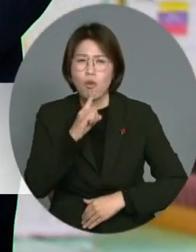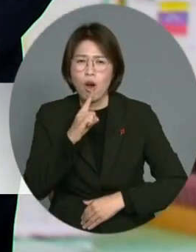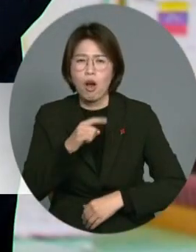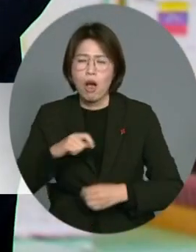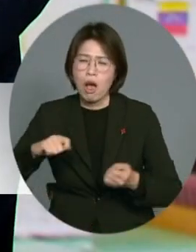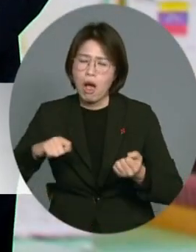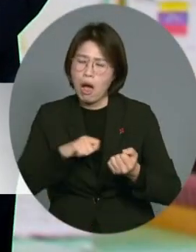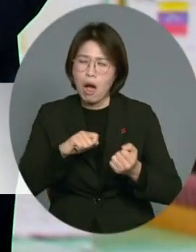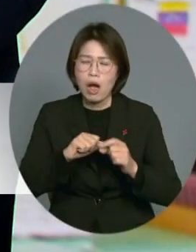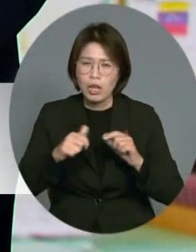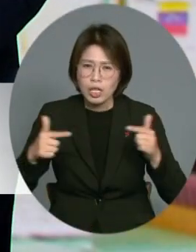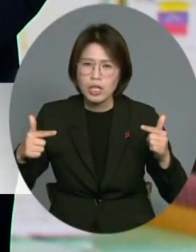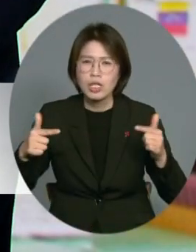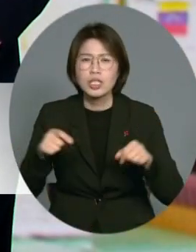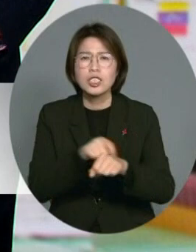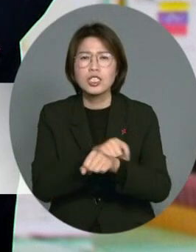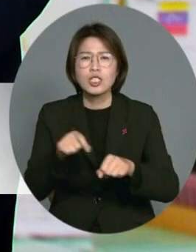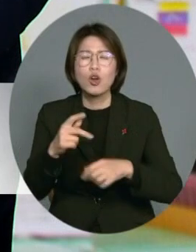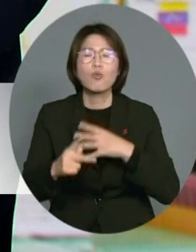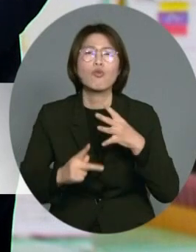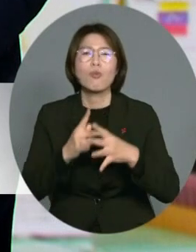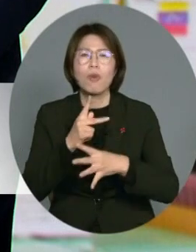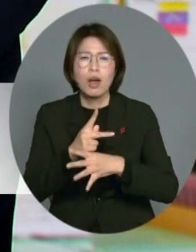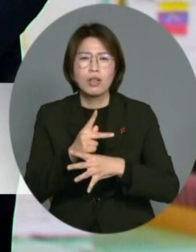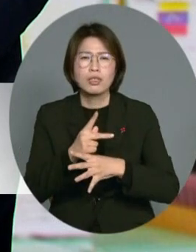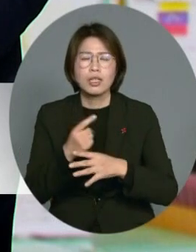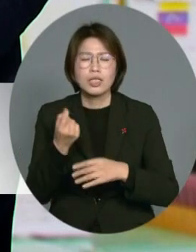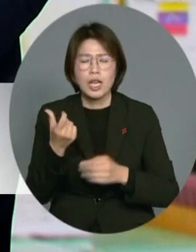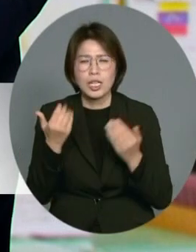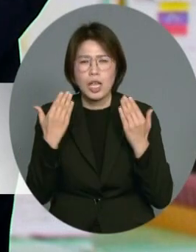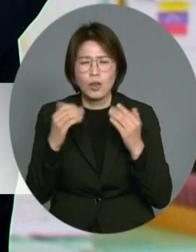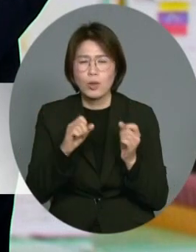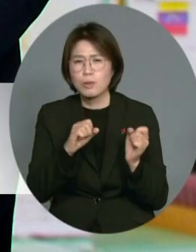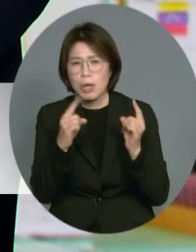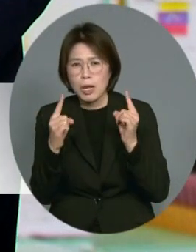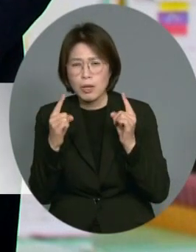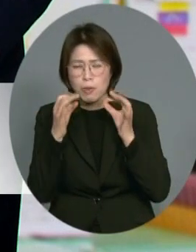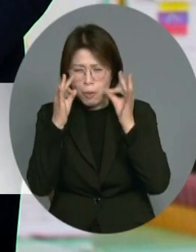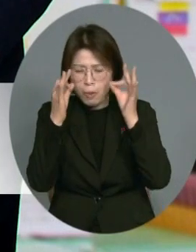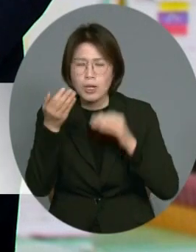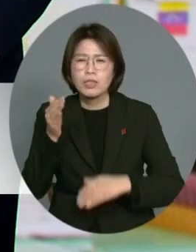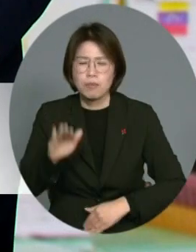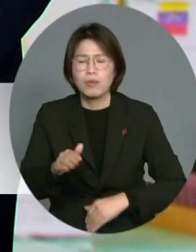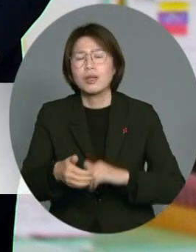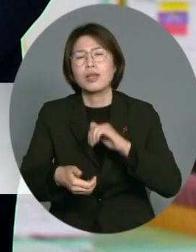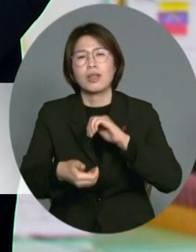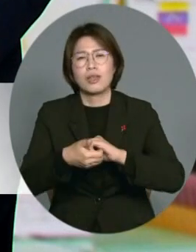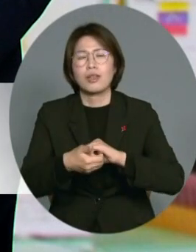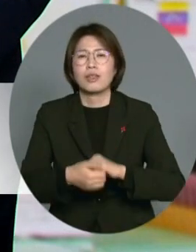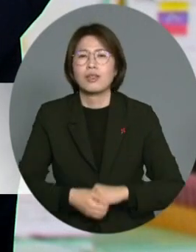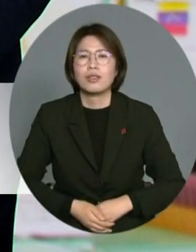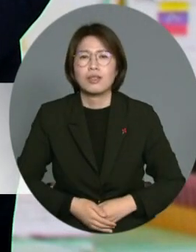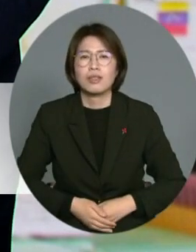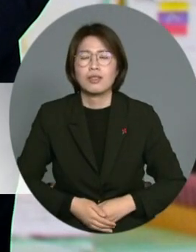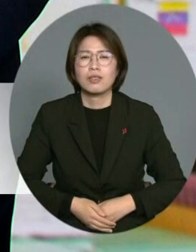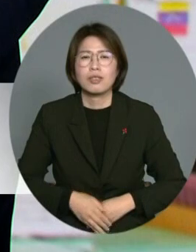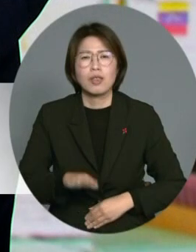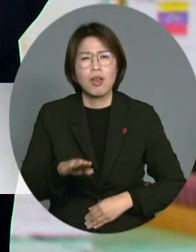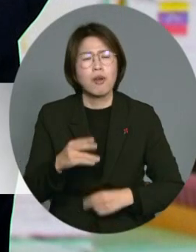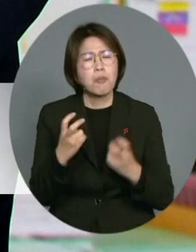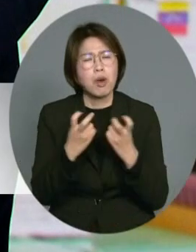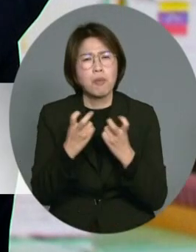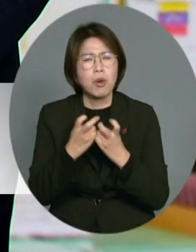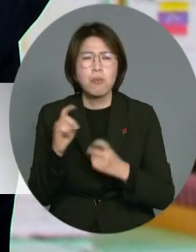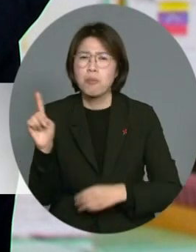특성화 프로그램을 도입해 작은 학교 살리기 정책을 펴기도 했지만 이마저도 한계에 이르고 있습니다. 그럼 어떤 대안이